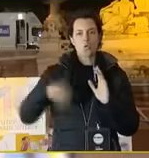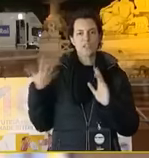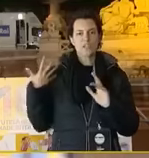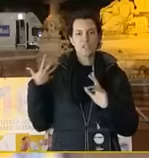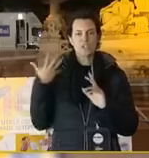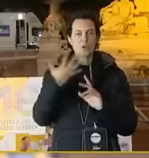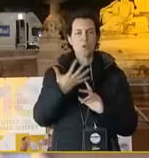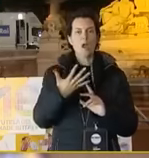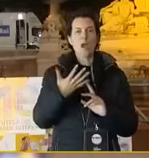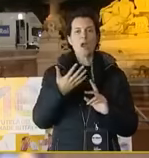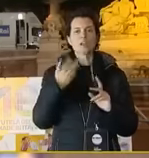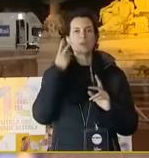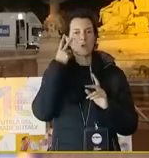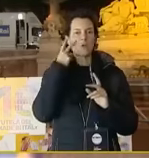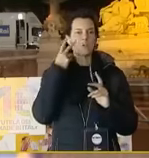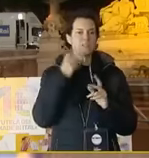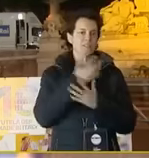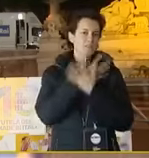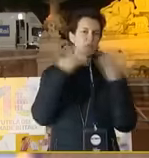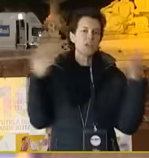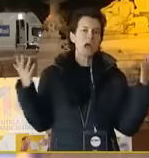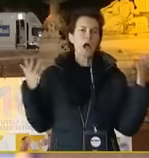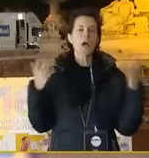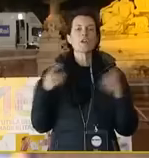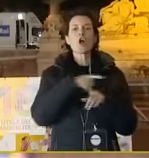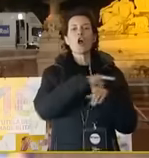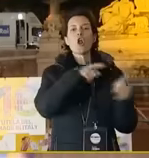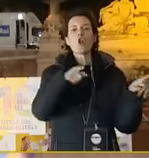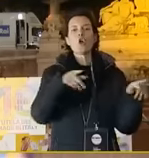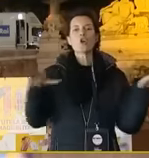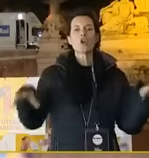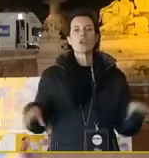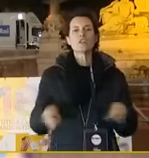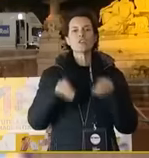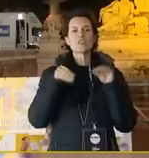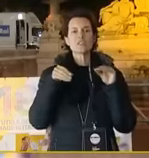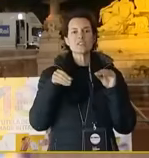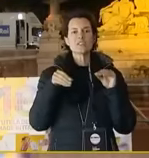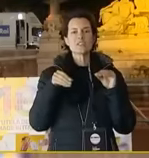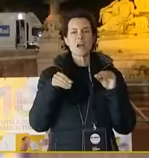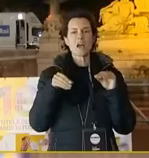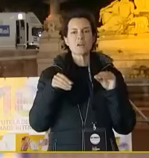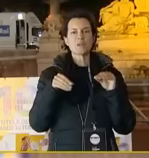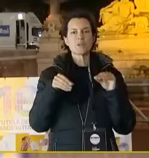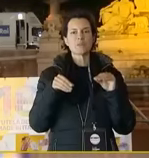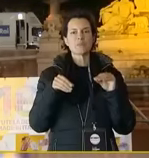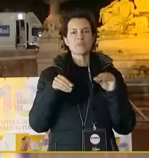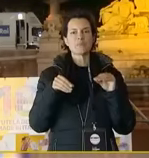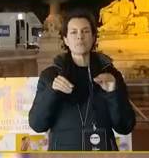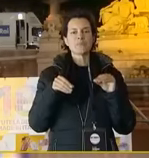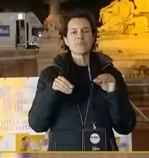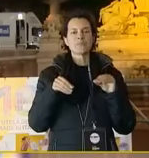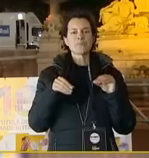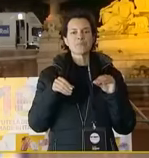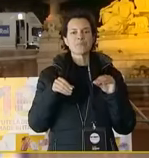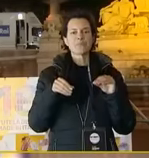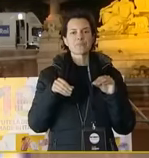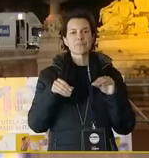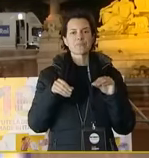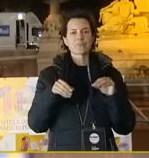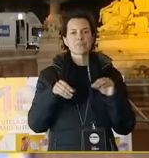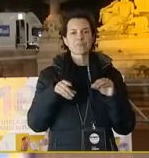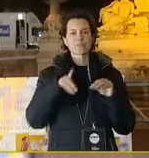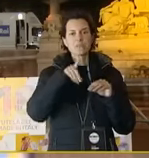palese, è stato evidente. Hanno iniziato a fare addirittura alla luce del sole tutte le loro azioni, per cui il PD va